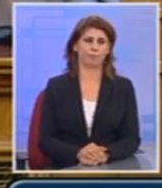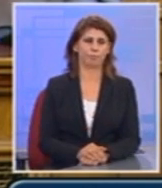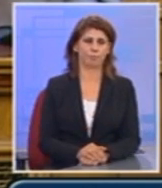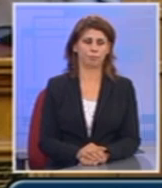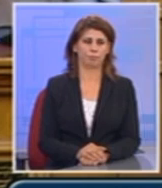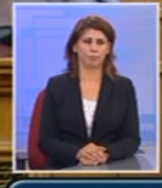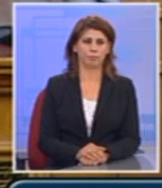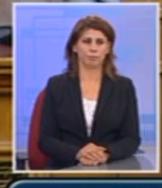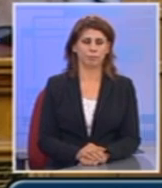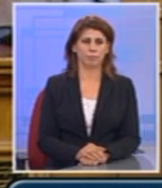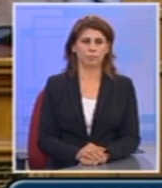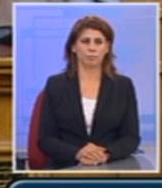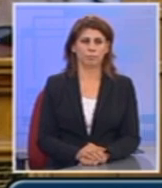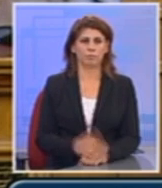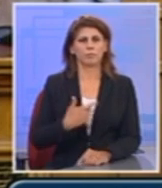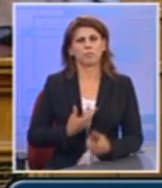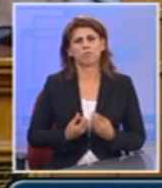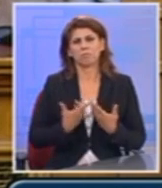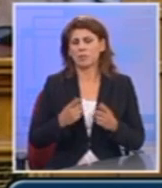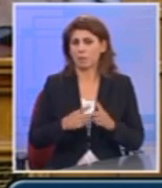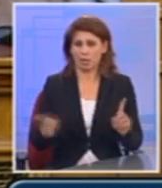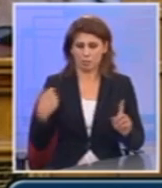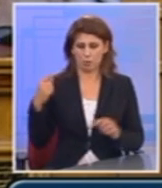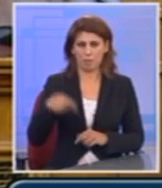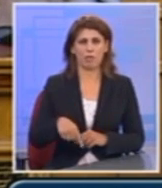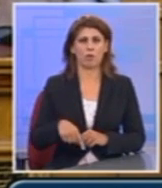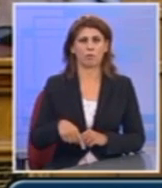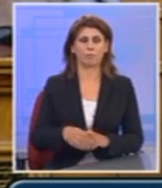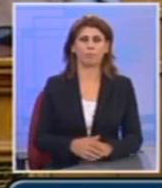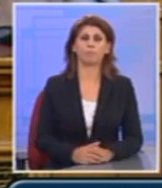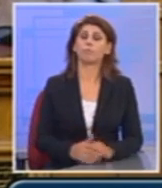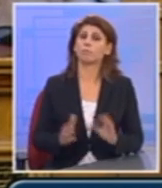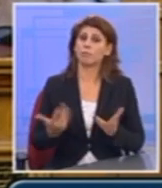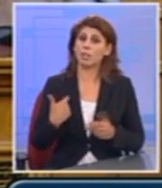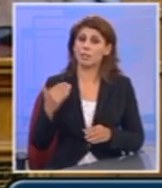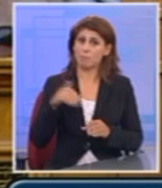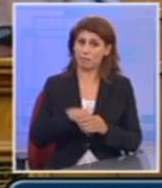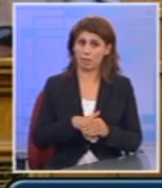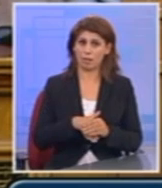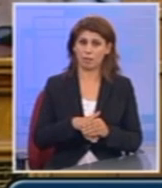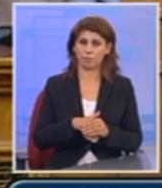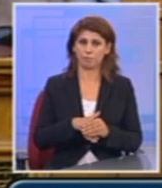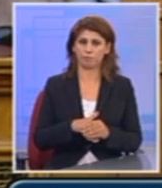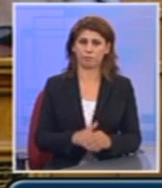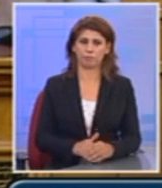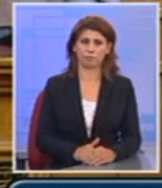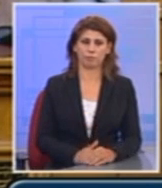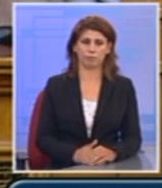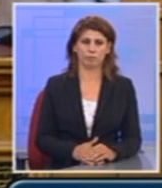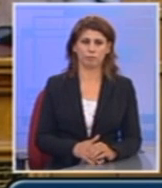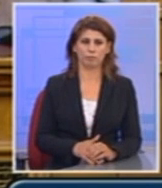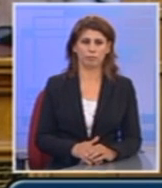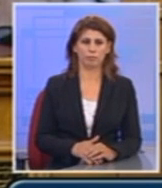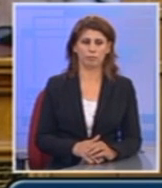ευρώπης εγώ αισθάνομαι παράξενα που είμαι εδώ διότι συμμετείχα